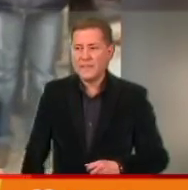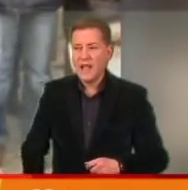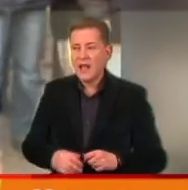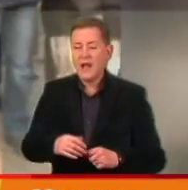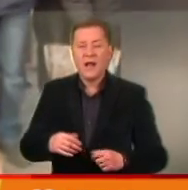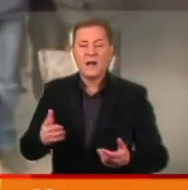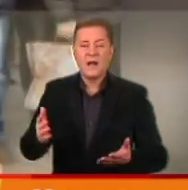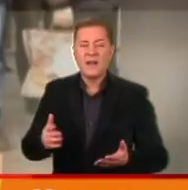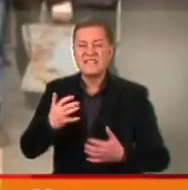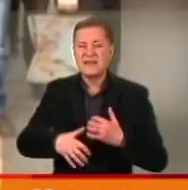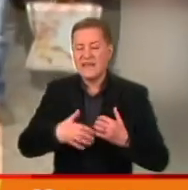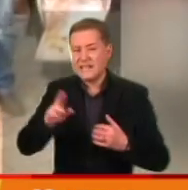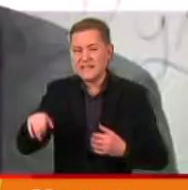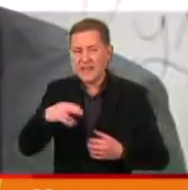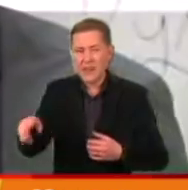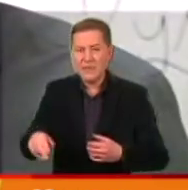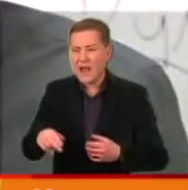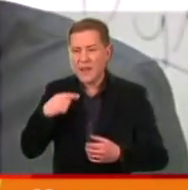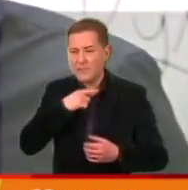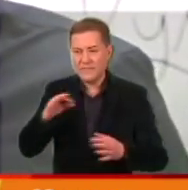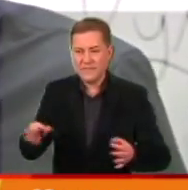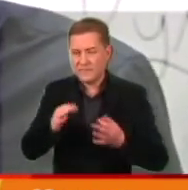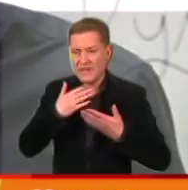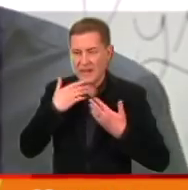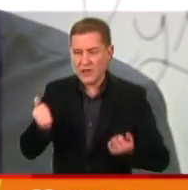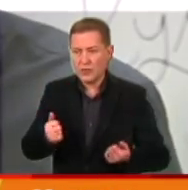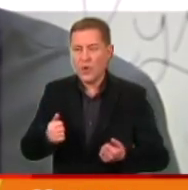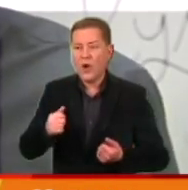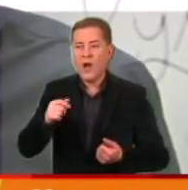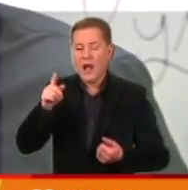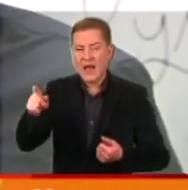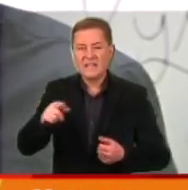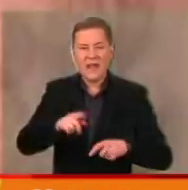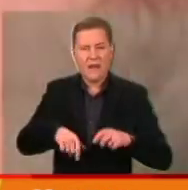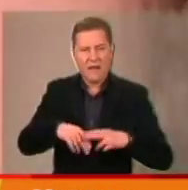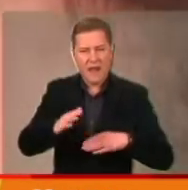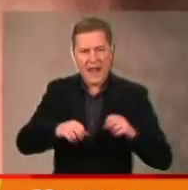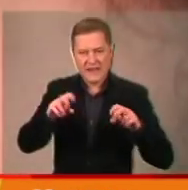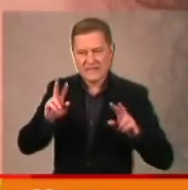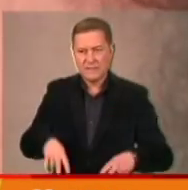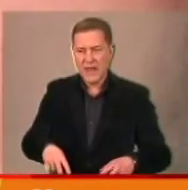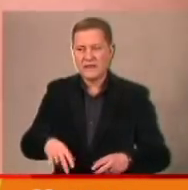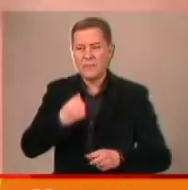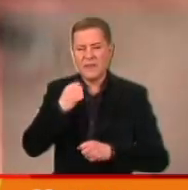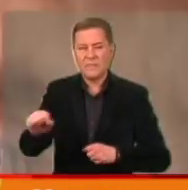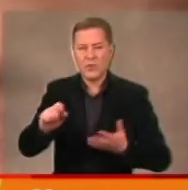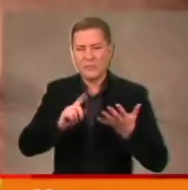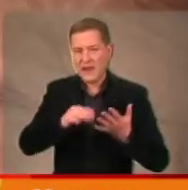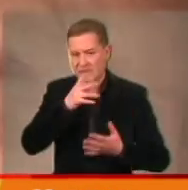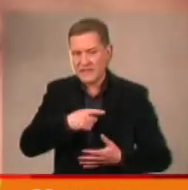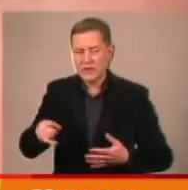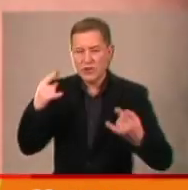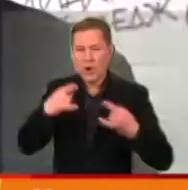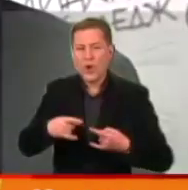продукти, але у вас середини декабря продукти закінчаться. Обурення батьків поділяє кулінарний експерт Євген Клопотенко. Переможець 5-го сезону